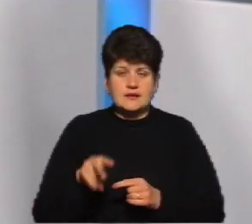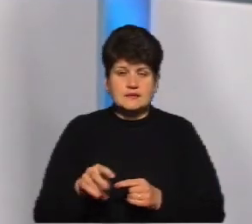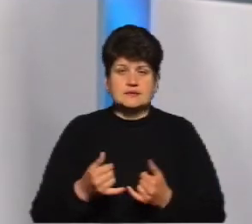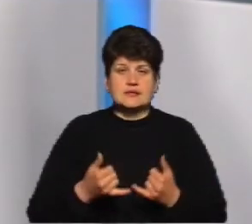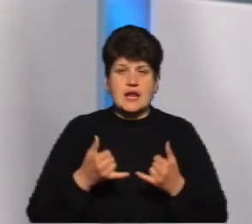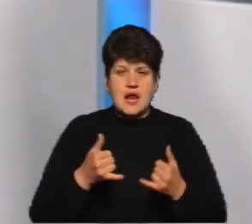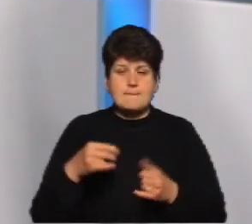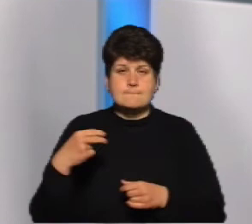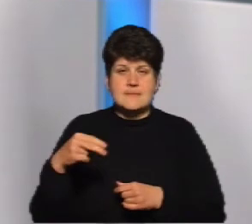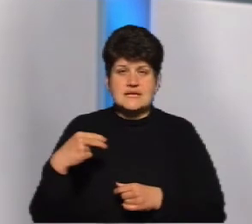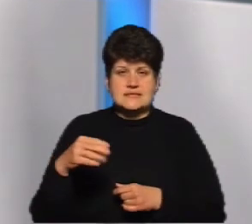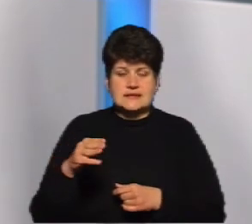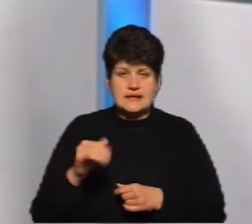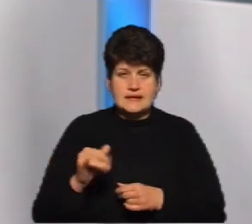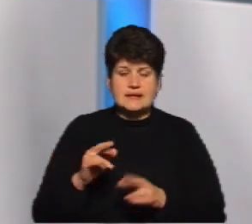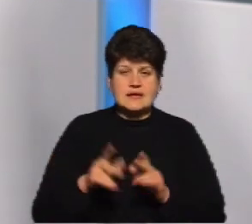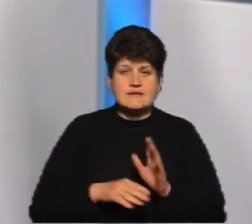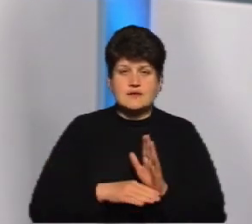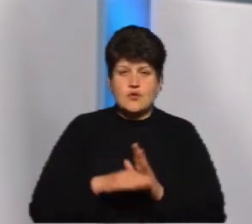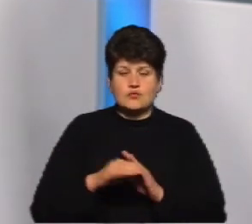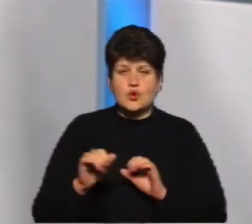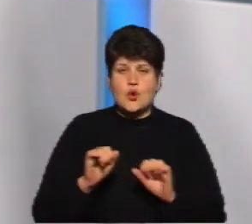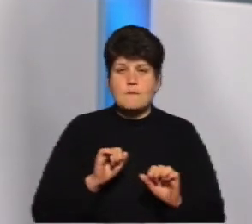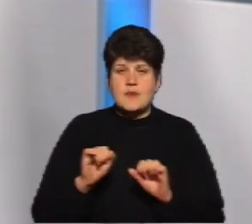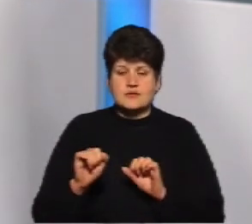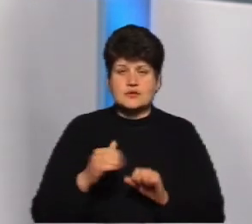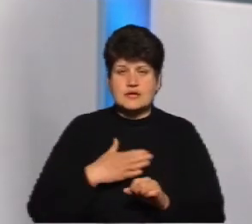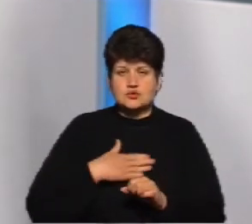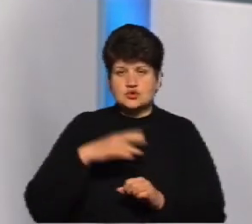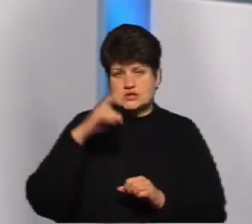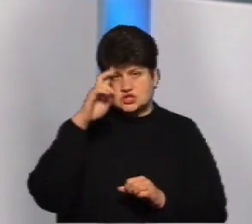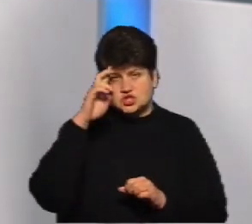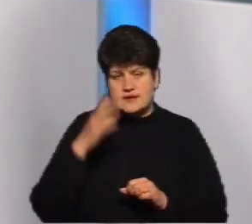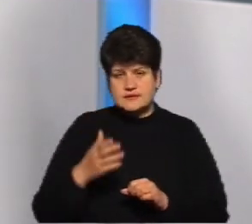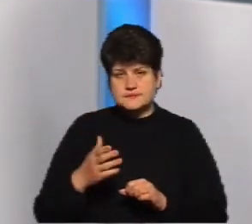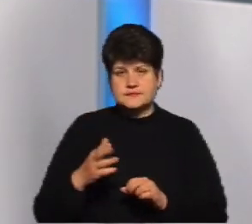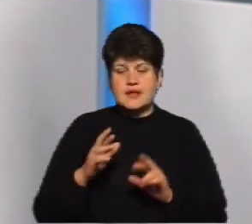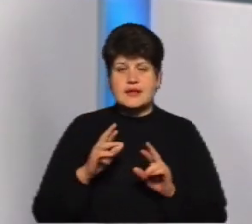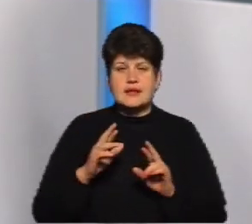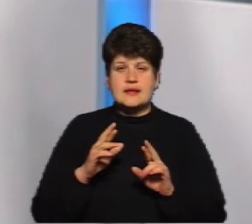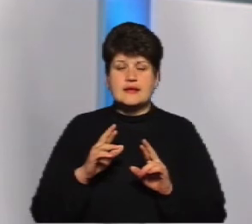президента, як Верховного Головнокомандуючого нашої держави, якомога